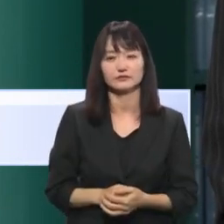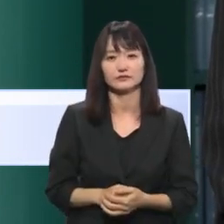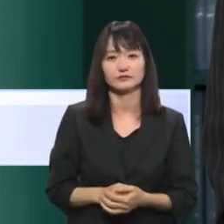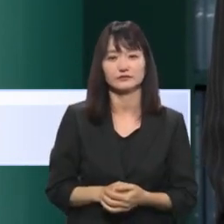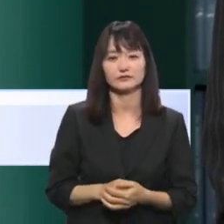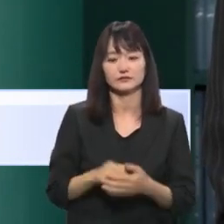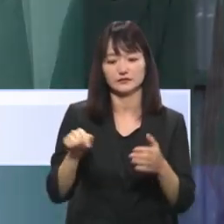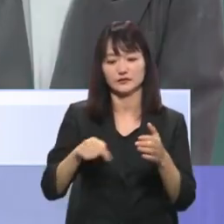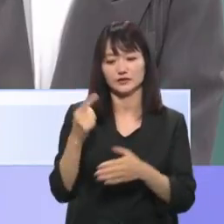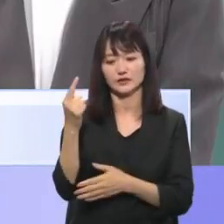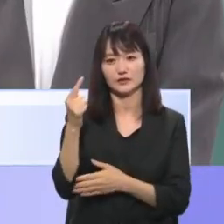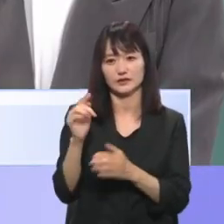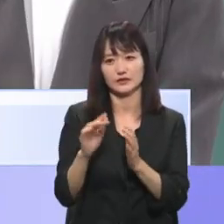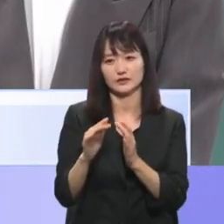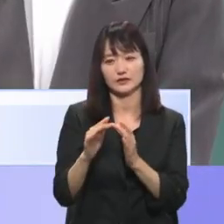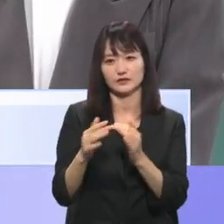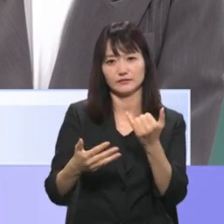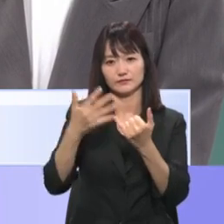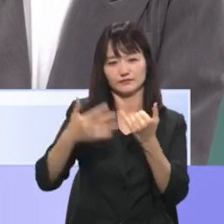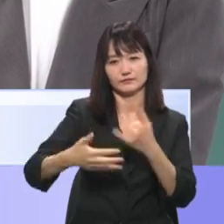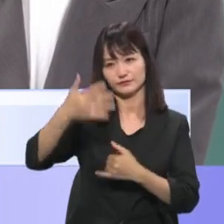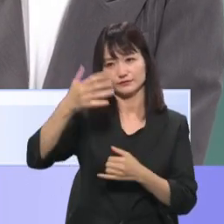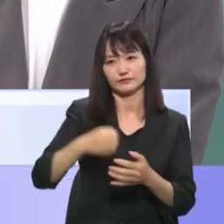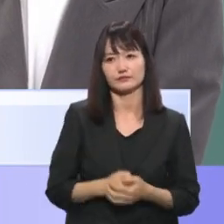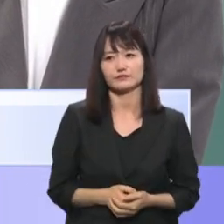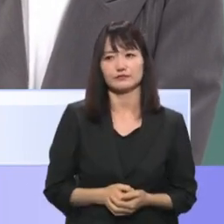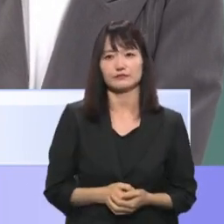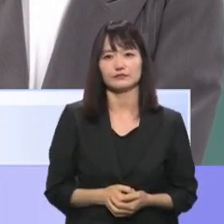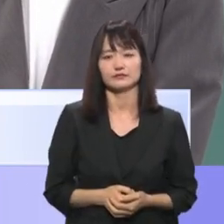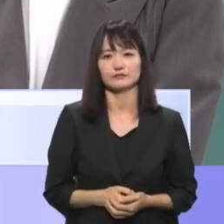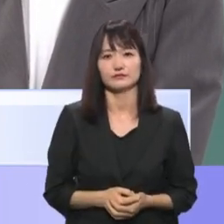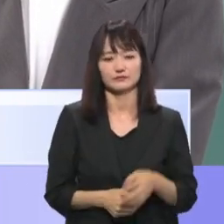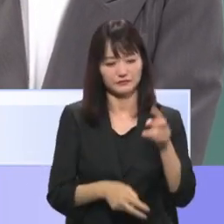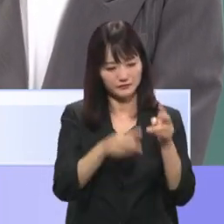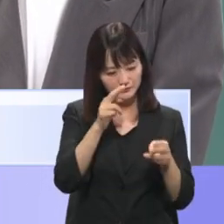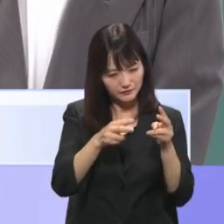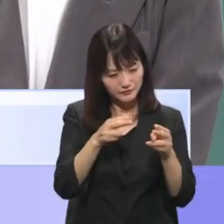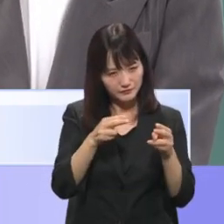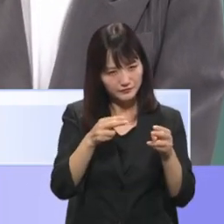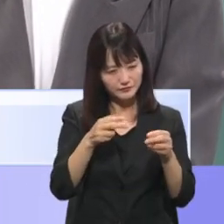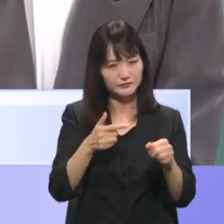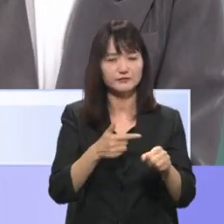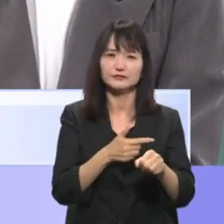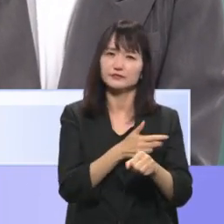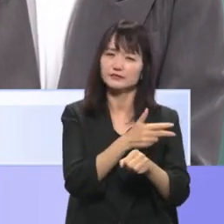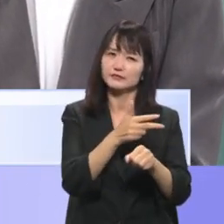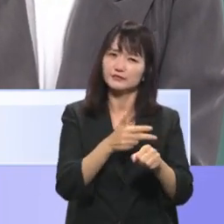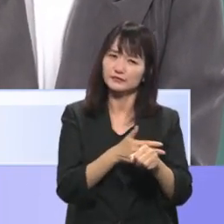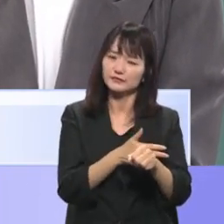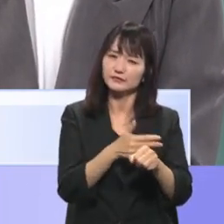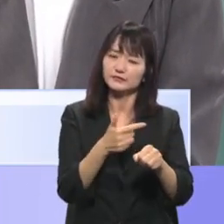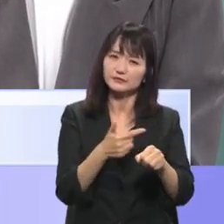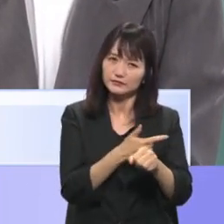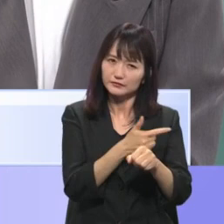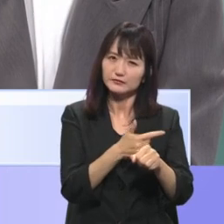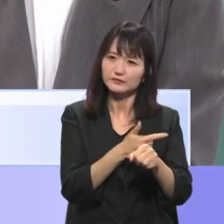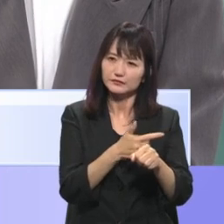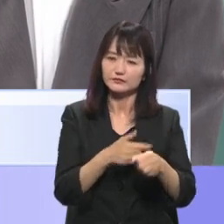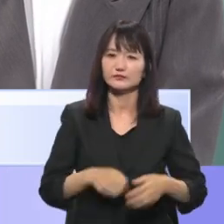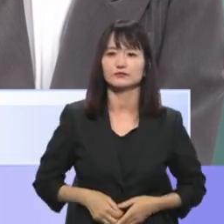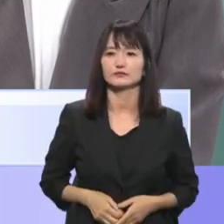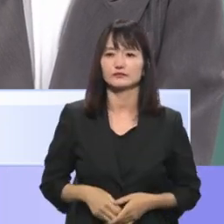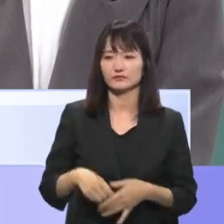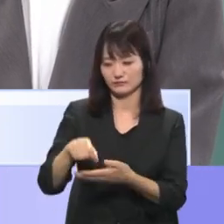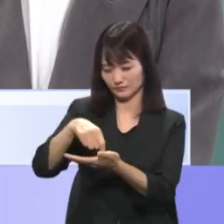하거든요 촬영은 평균적으로 5시간에서 7시간 정도 걸리고 대본 작업에 있어서 시간이 가장 많이